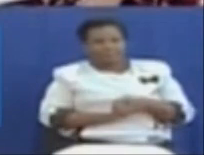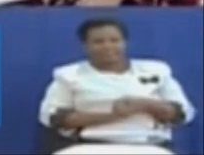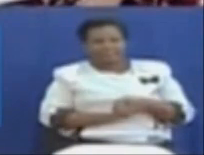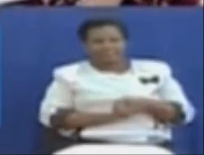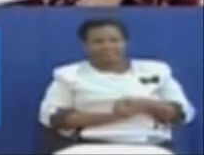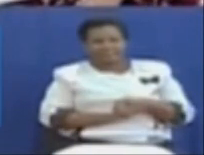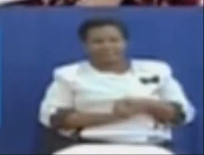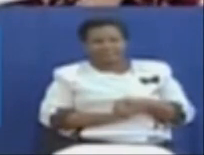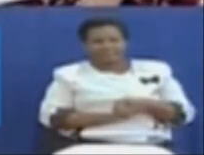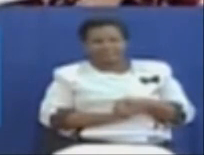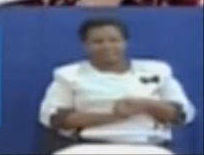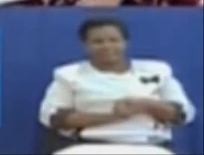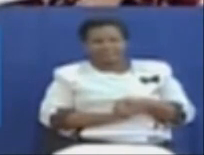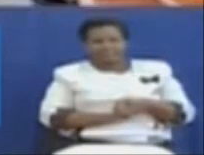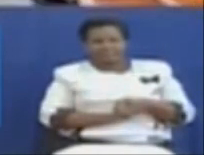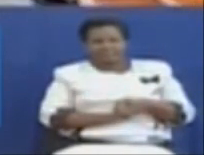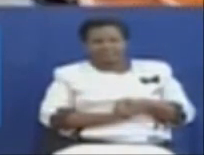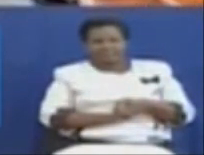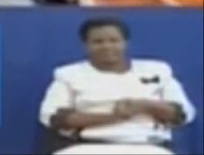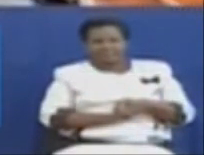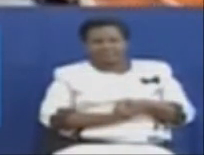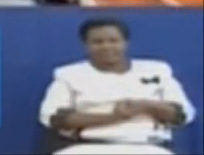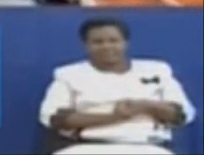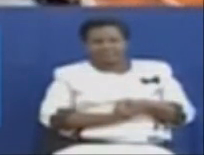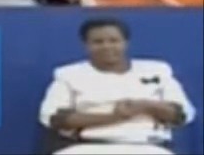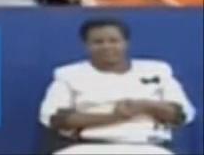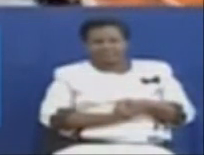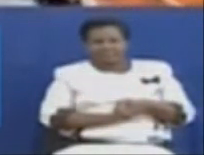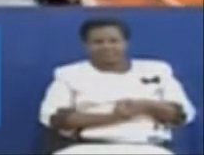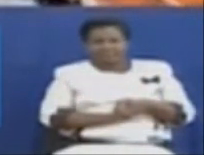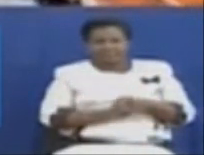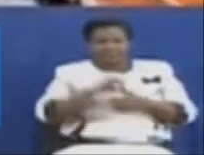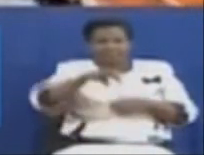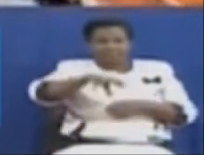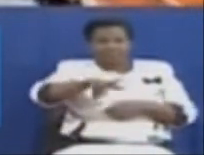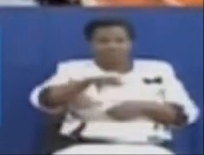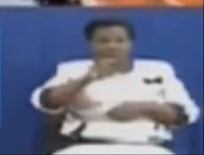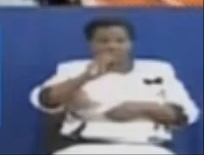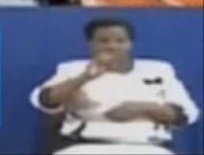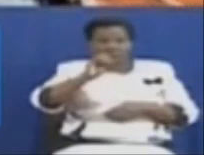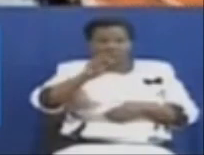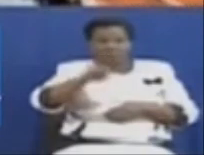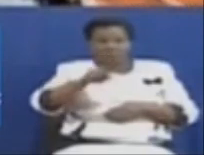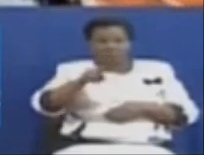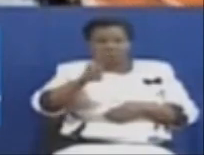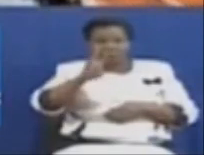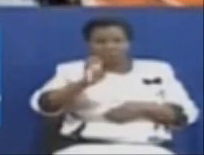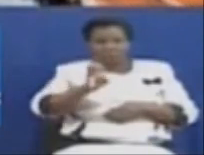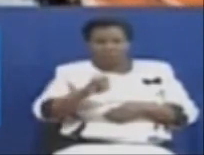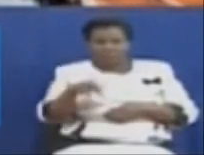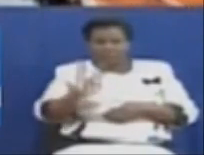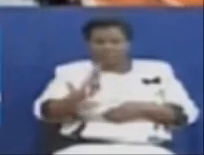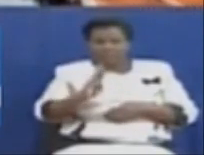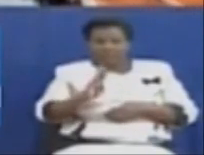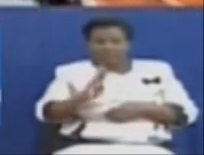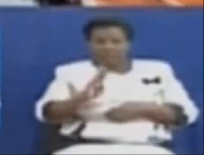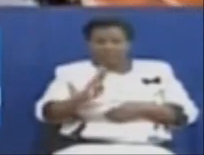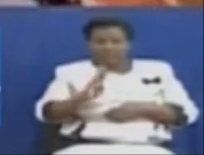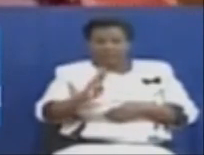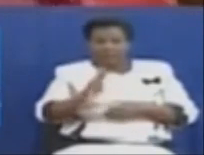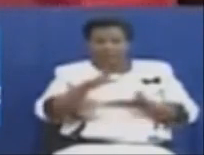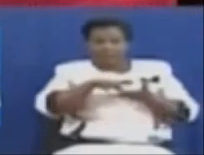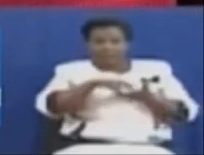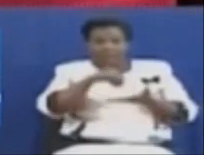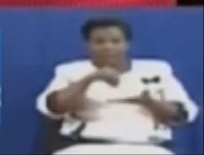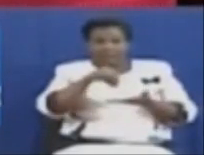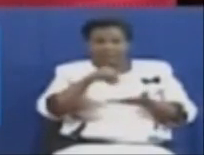tumeweka utaratibu wa kutoa mafunzo kwa zile kamati zote za mabaraza ya ardhi ya kata pamoja na vijiji, ili kuweza